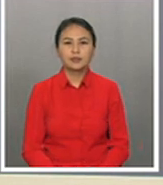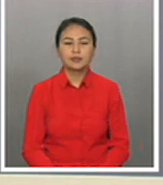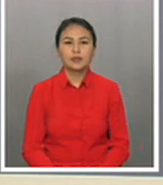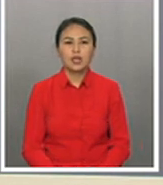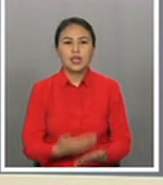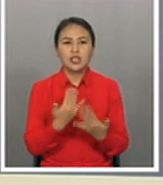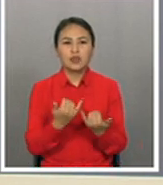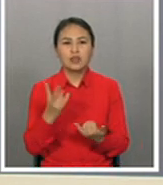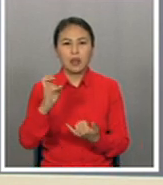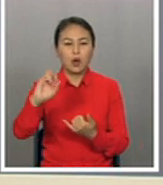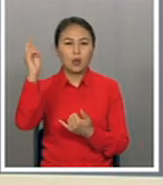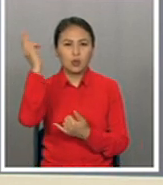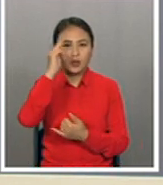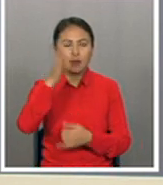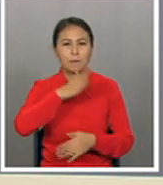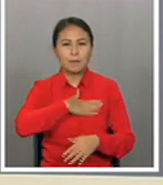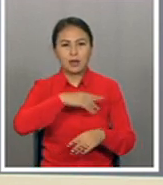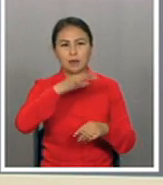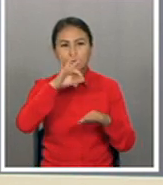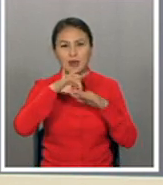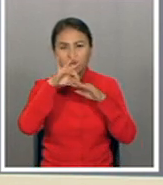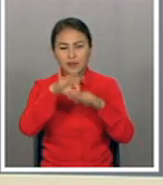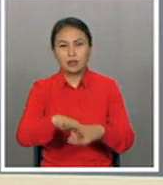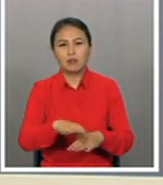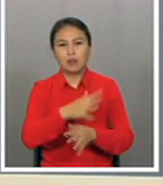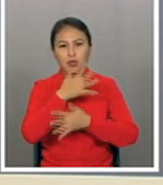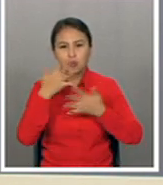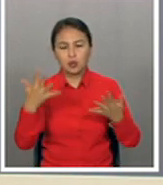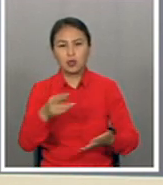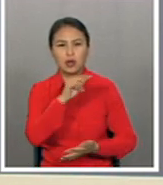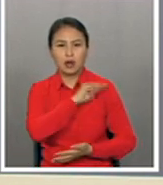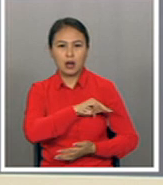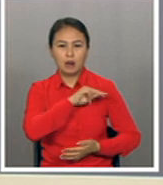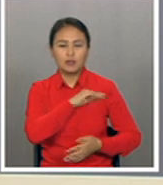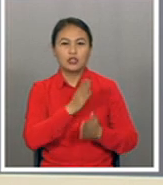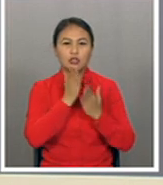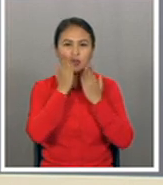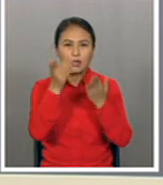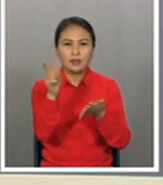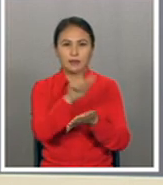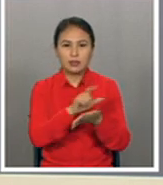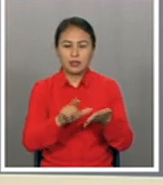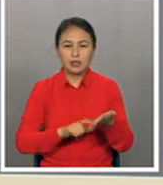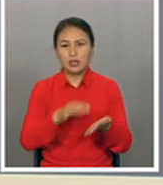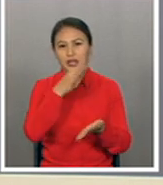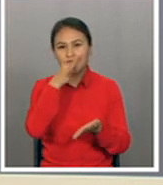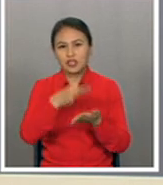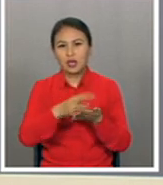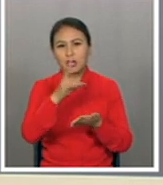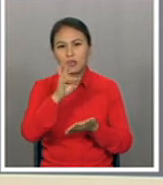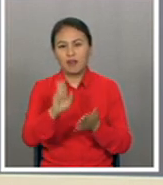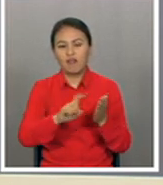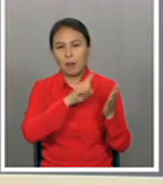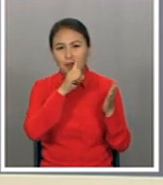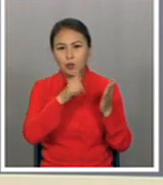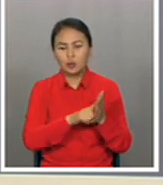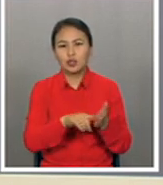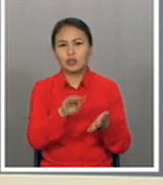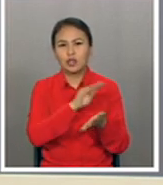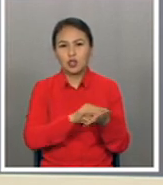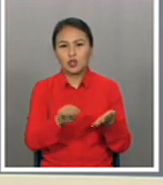Сегодня на уроке мы провели большую работу. Мы читали тексты, отвечали на вопросы,